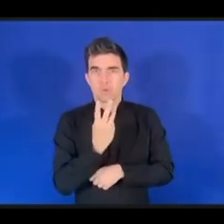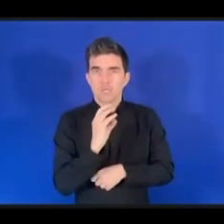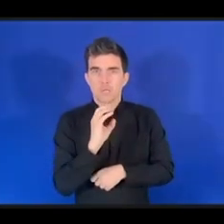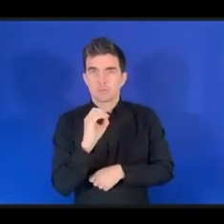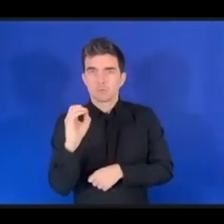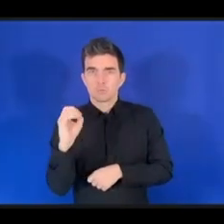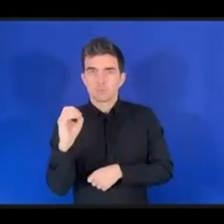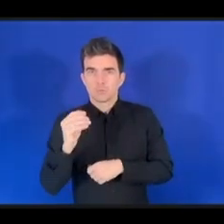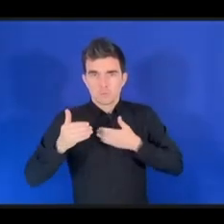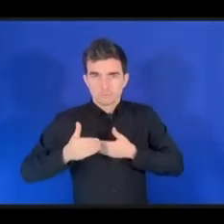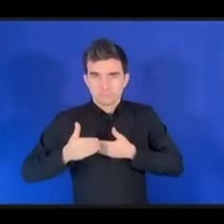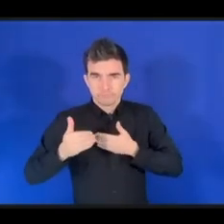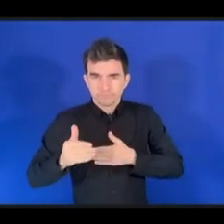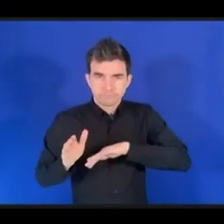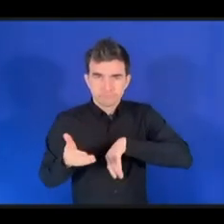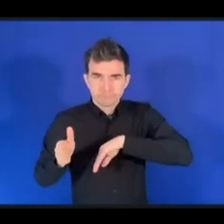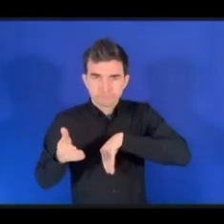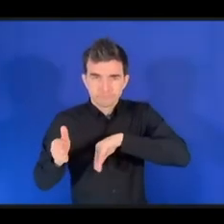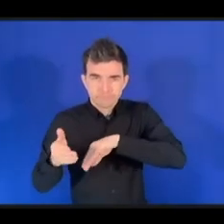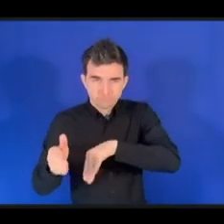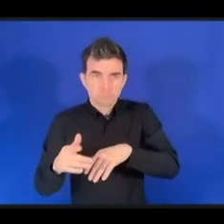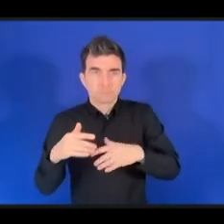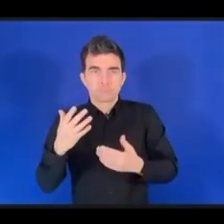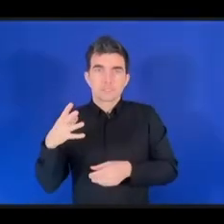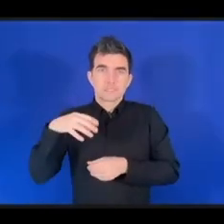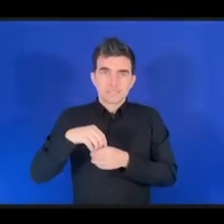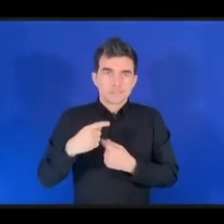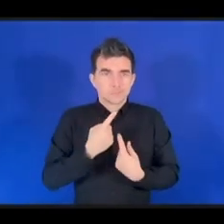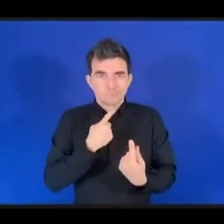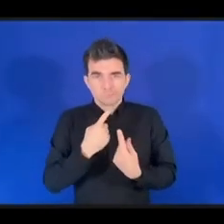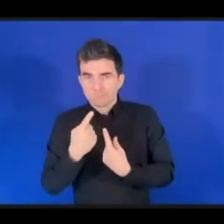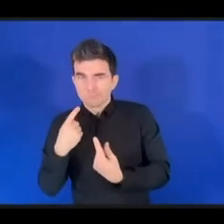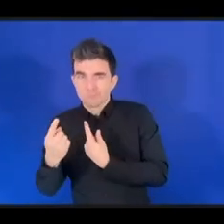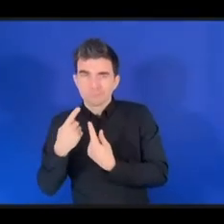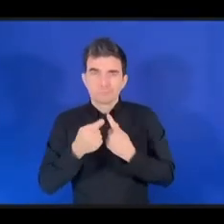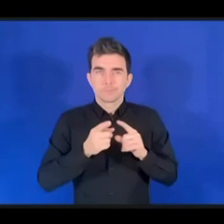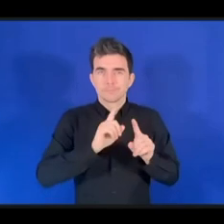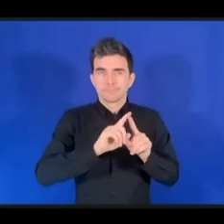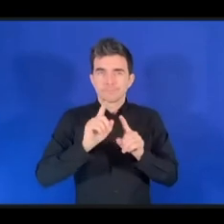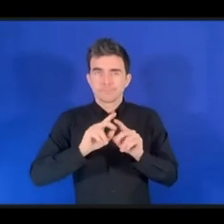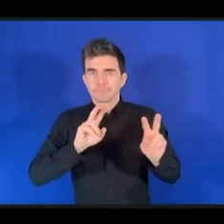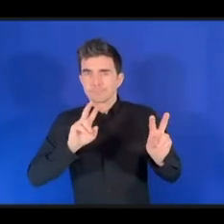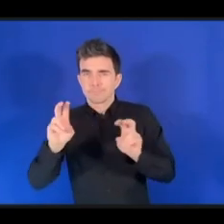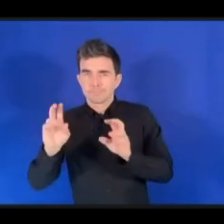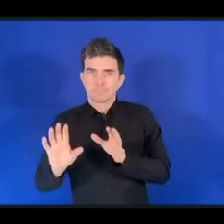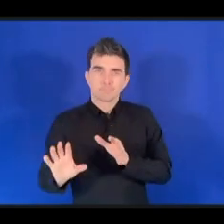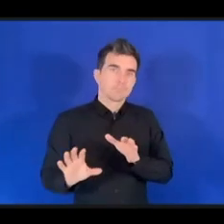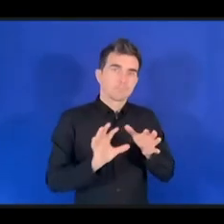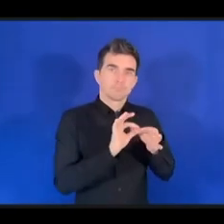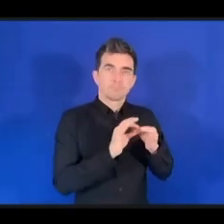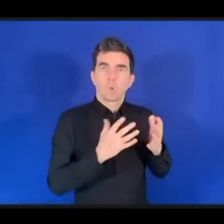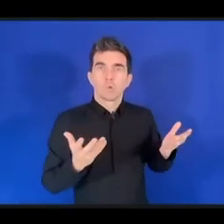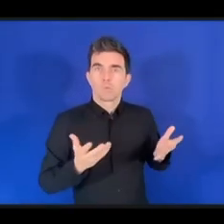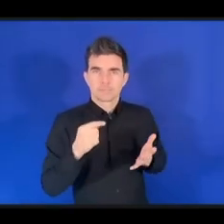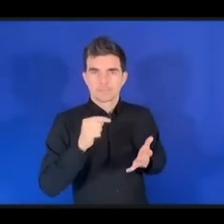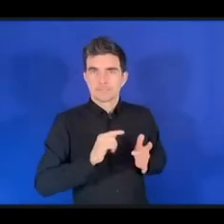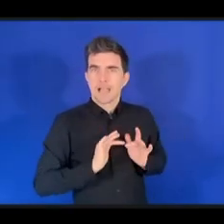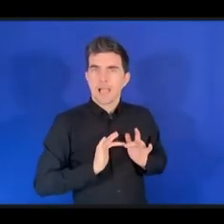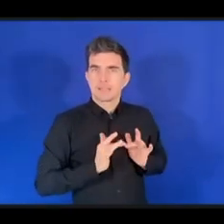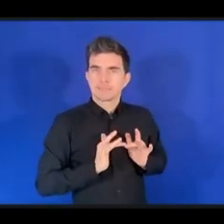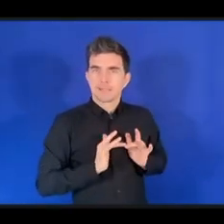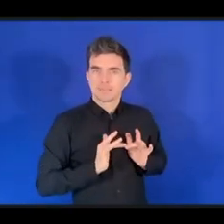了范围广泛的、深广的和卓有成效的讨论。非常感谢你们的参